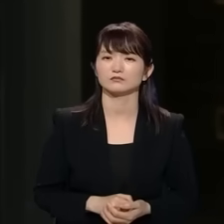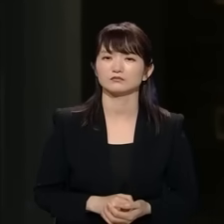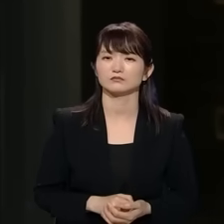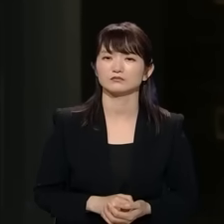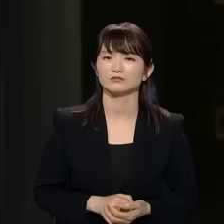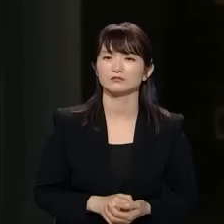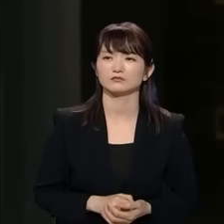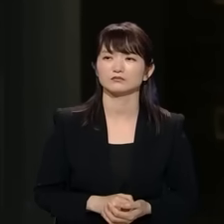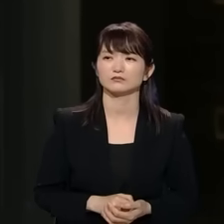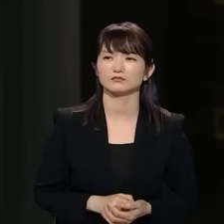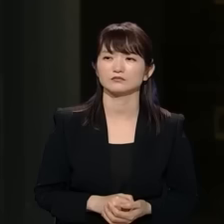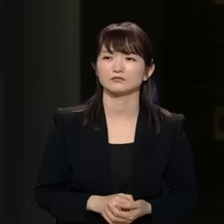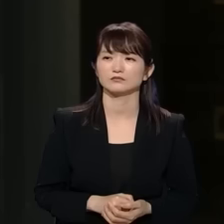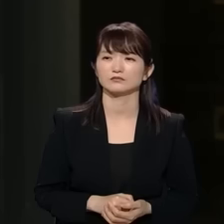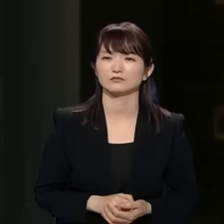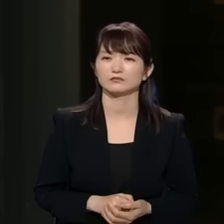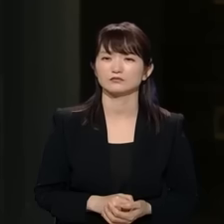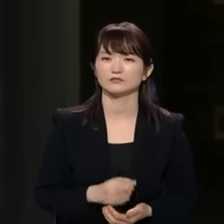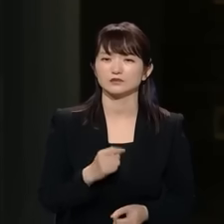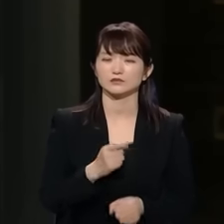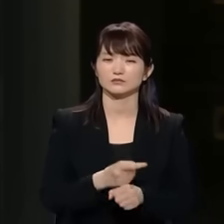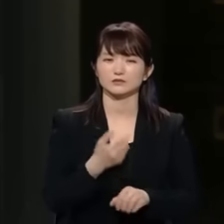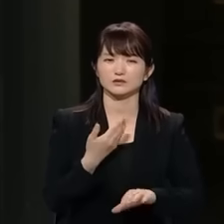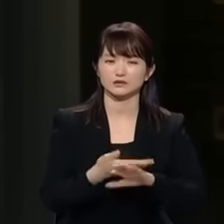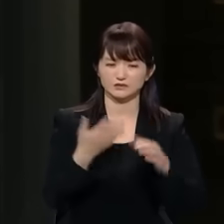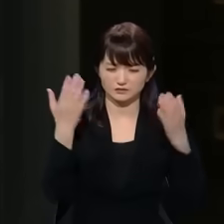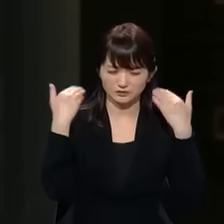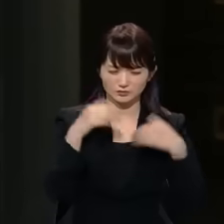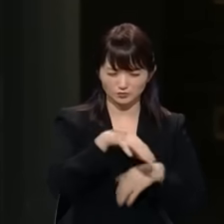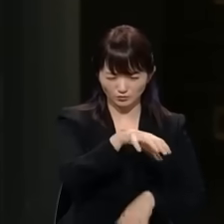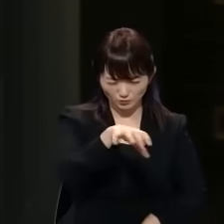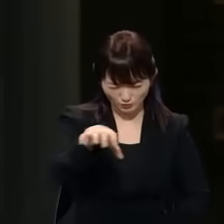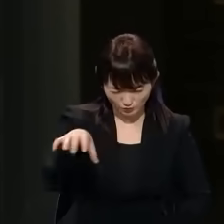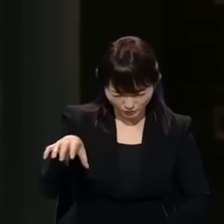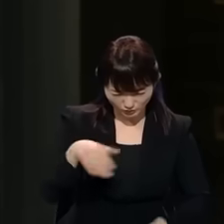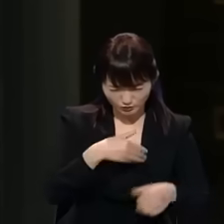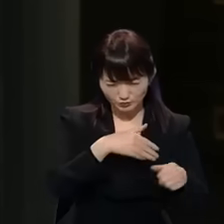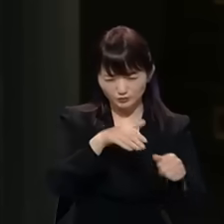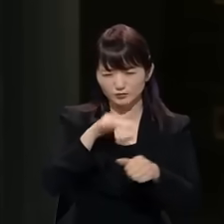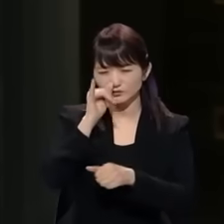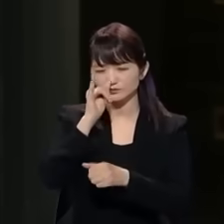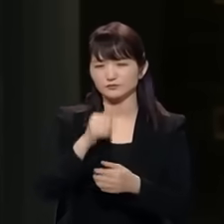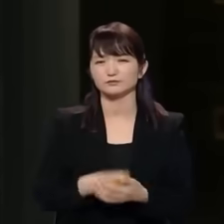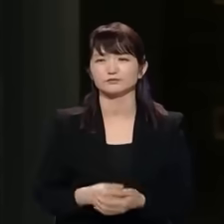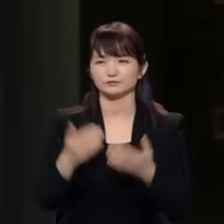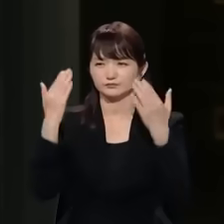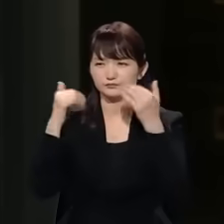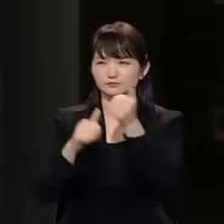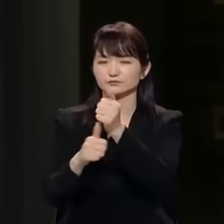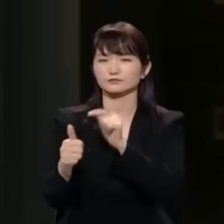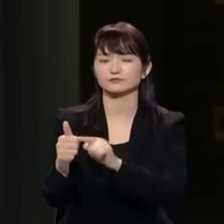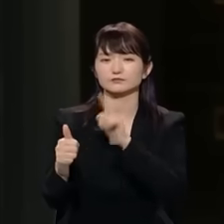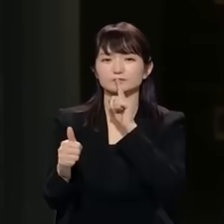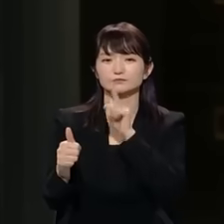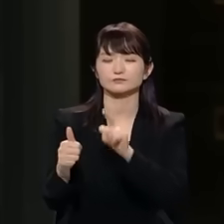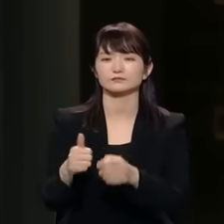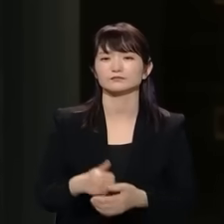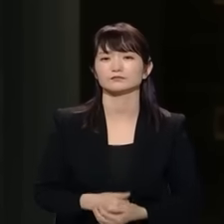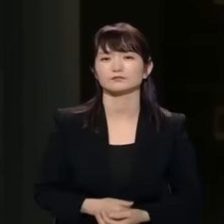모르겠습니다만 폭탄 돌리기를 하고 있는 것 같아요. 학교 현장에서도. 자, 교감 선생님 주장에 따르면